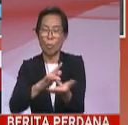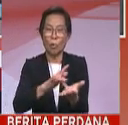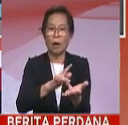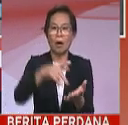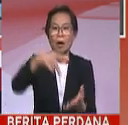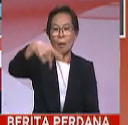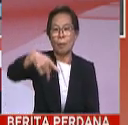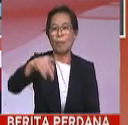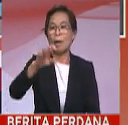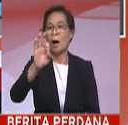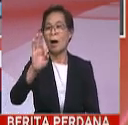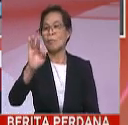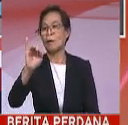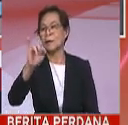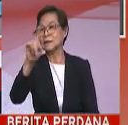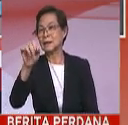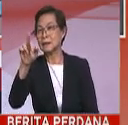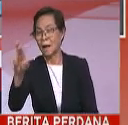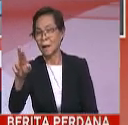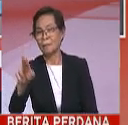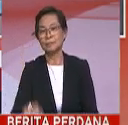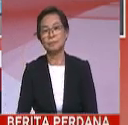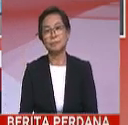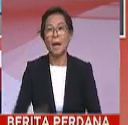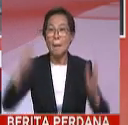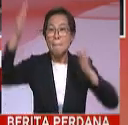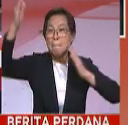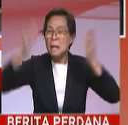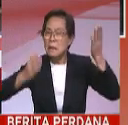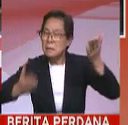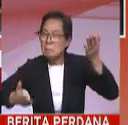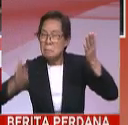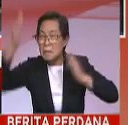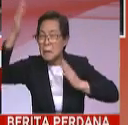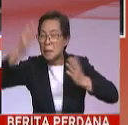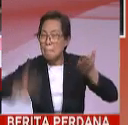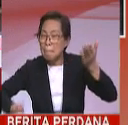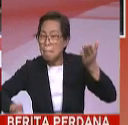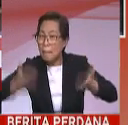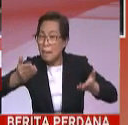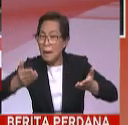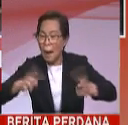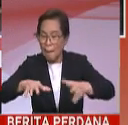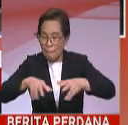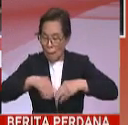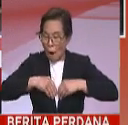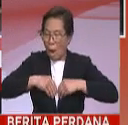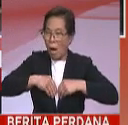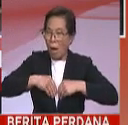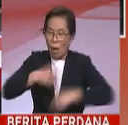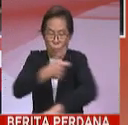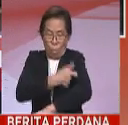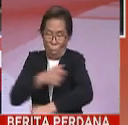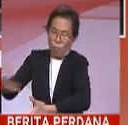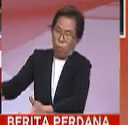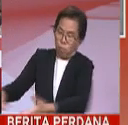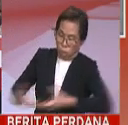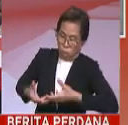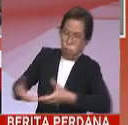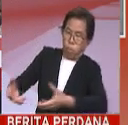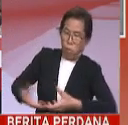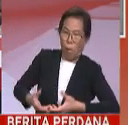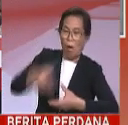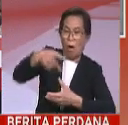farmasutikal Pfizer. Justru Malaysia dijangka akan menerima bekalan vaksin Pfizer ini untuk